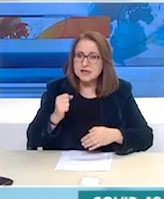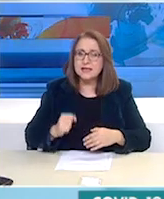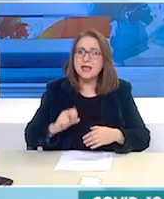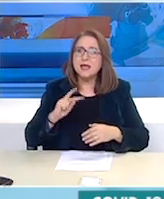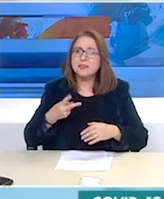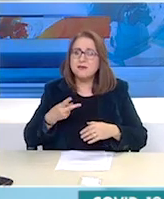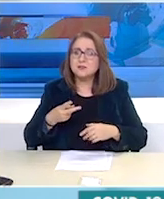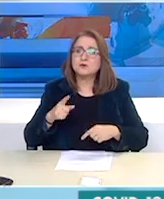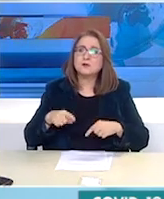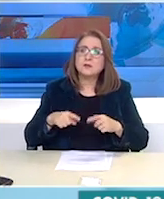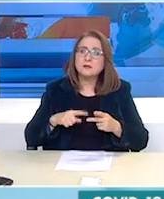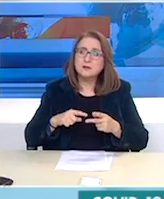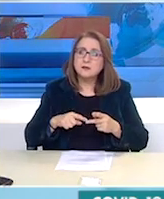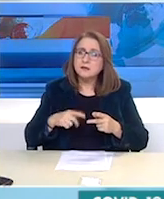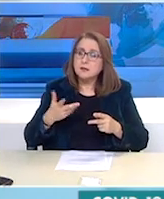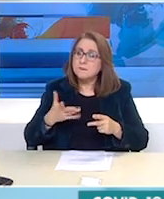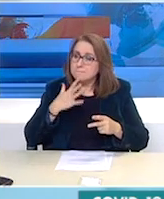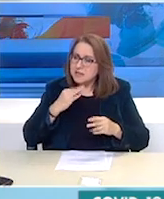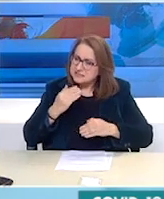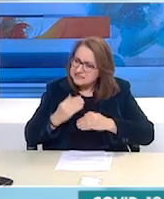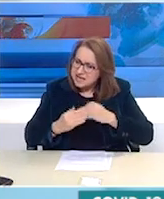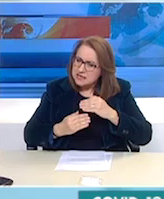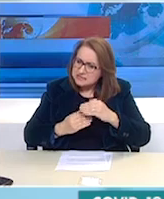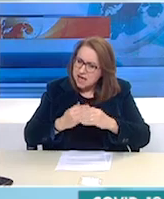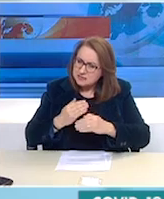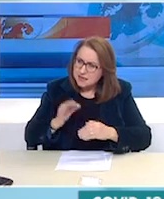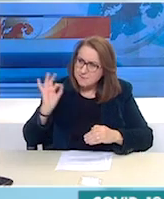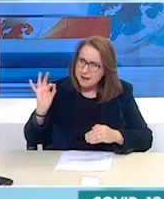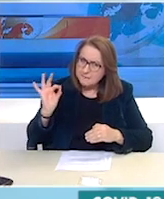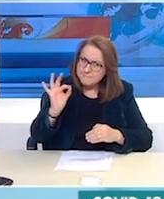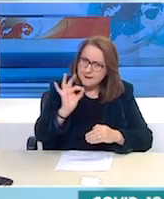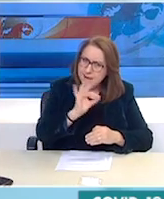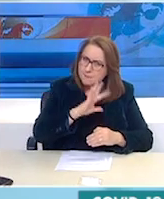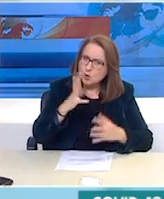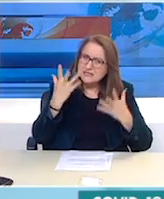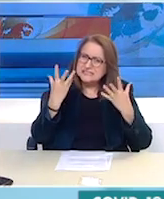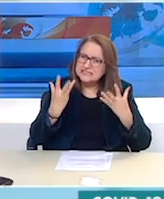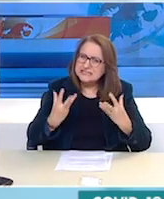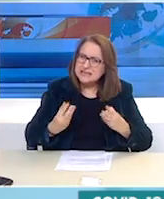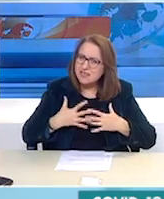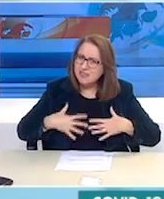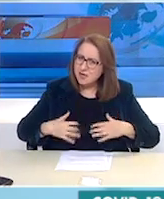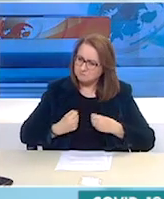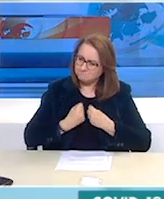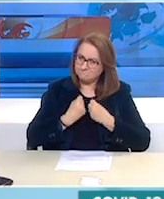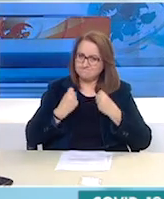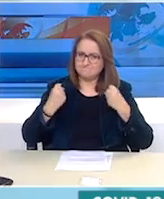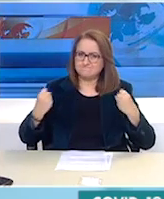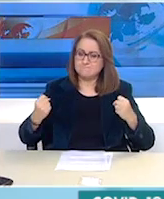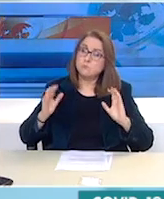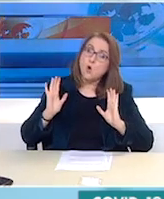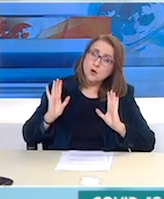σταδιακά χτίζει μια ανοσία στον πληθυσμό. Μπορεί όπως περνάει ο καιρός να δούμε πραγματικά στρατηγικές τέτοιου τύπου. Και τι